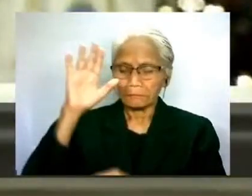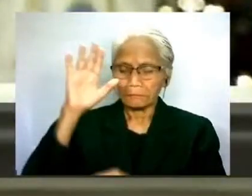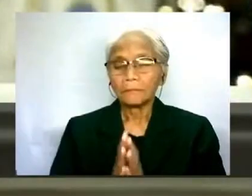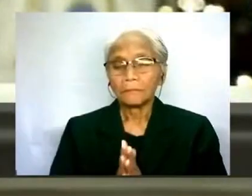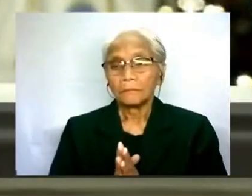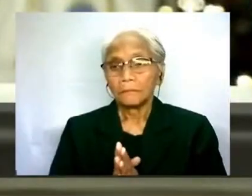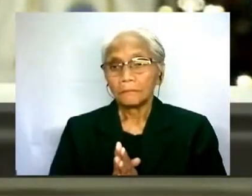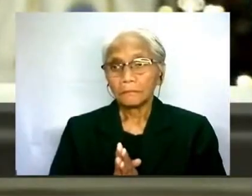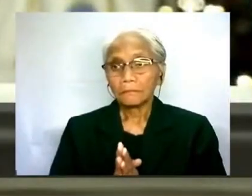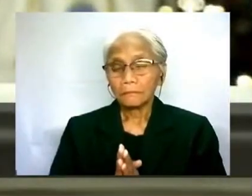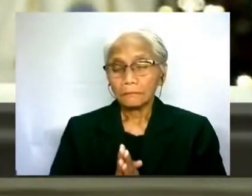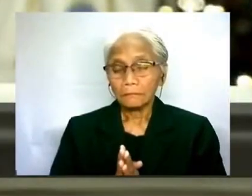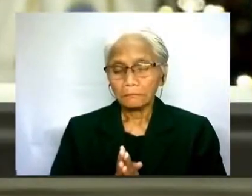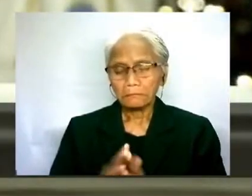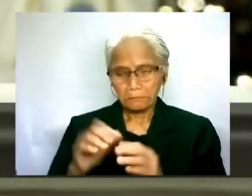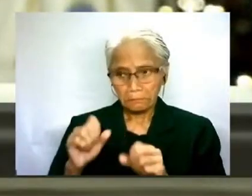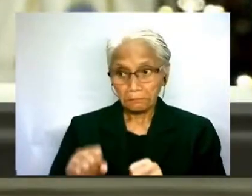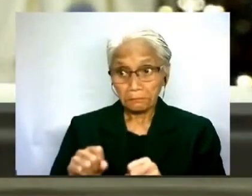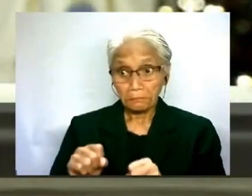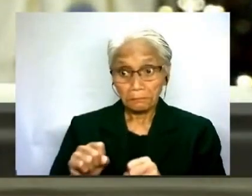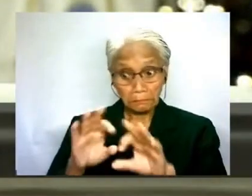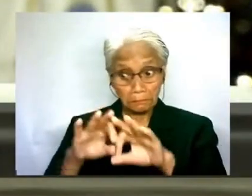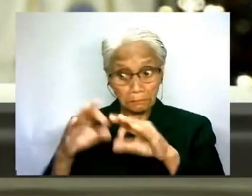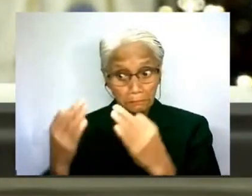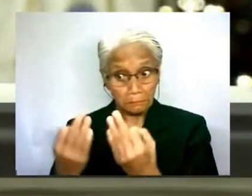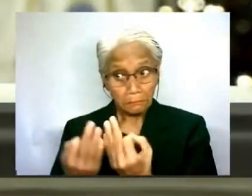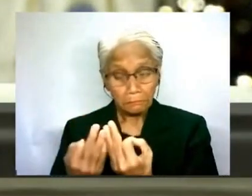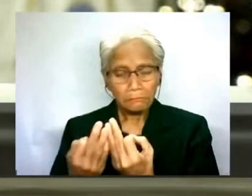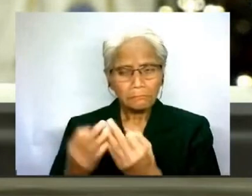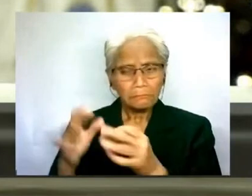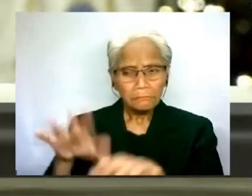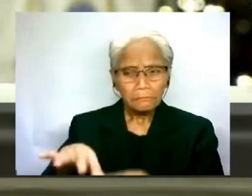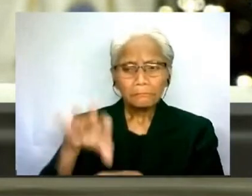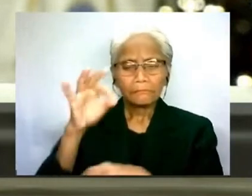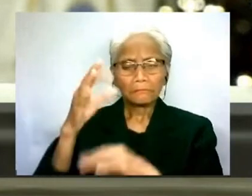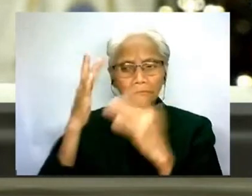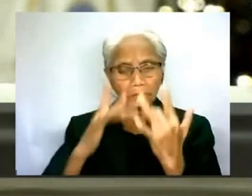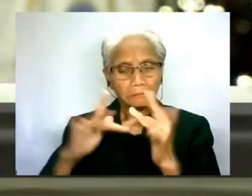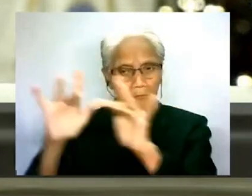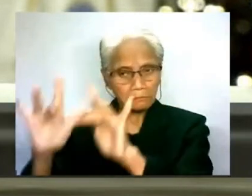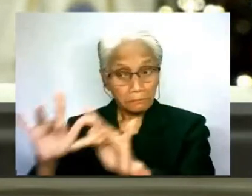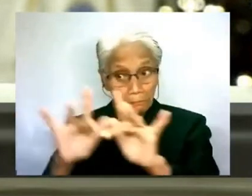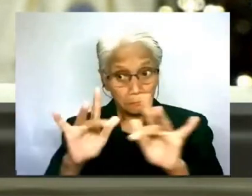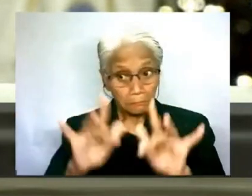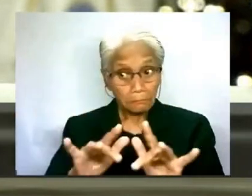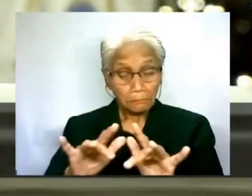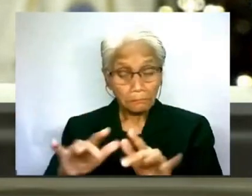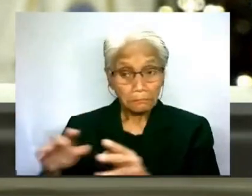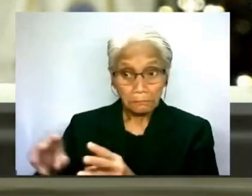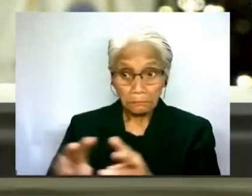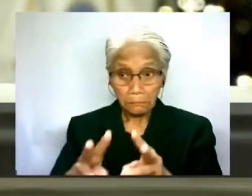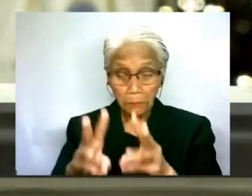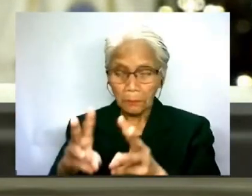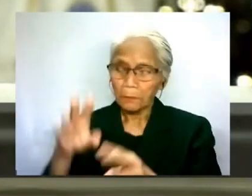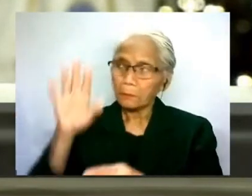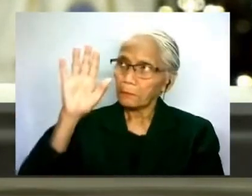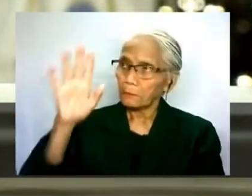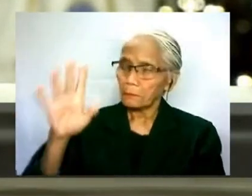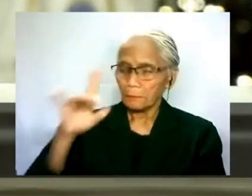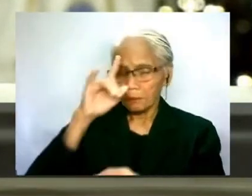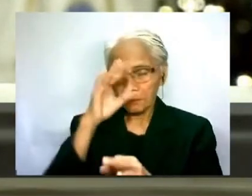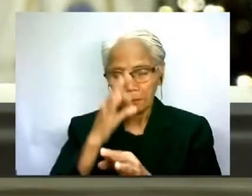Upang matagpuan ng mga pamilya ang awa bilang instrumento ng kanilang pananampalataya